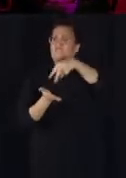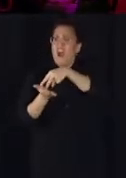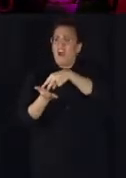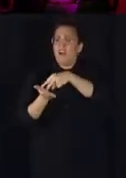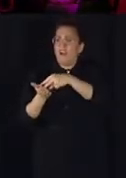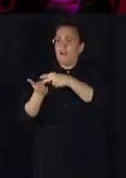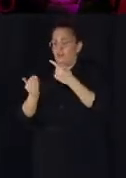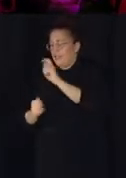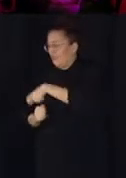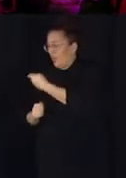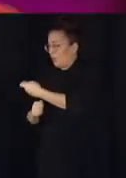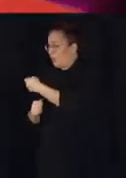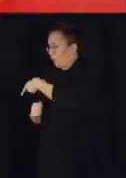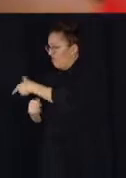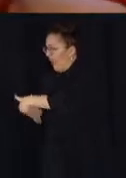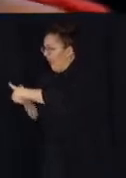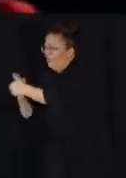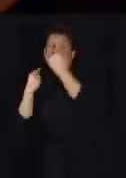qui se défend. Merci.